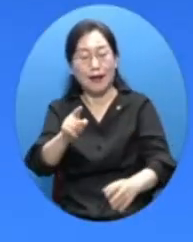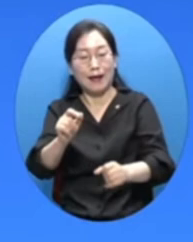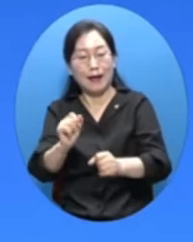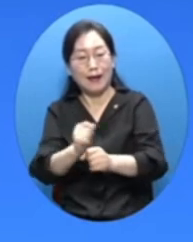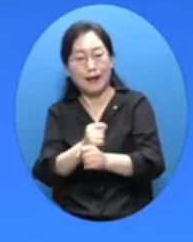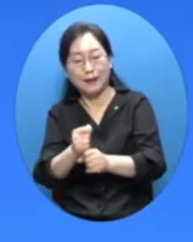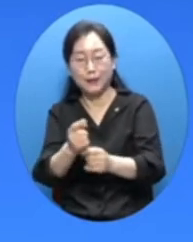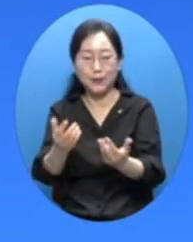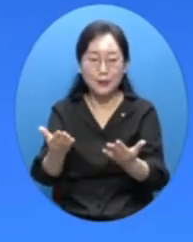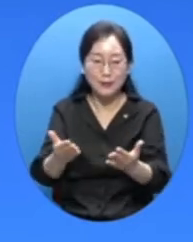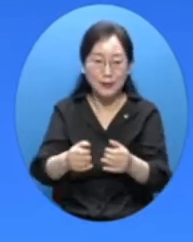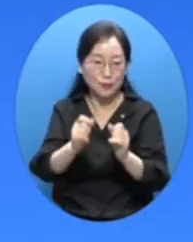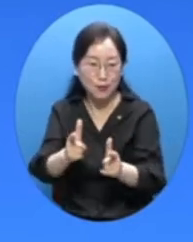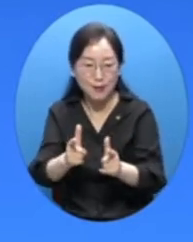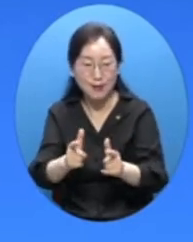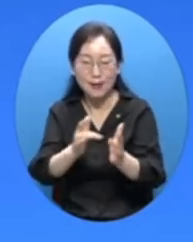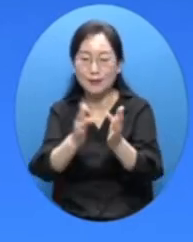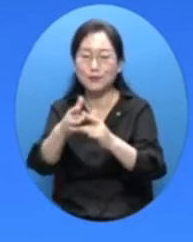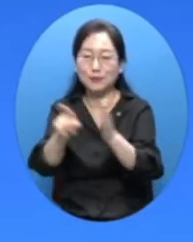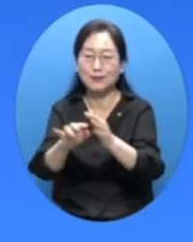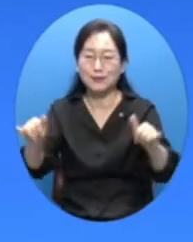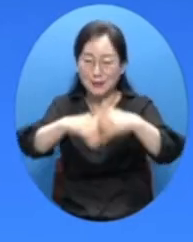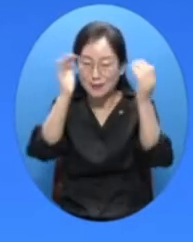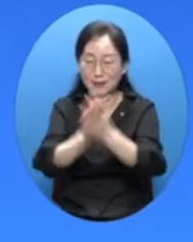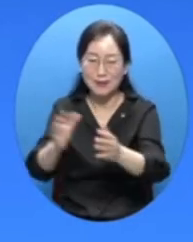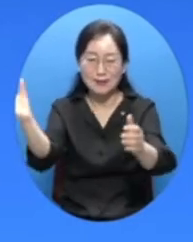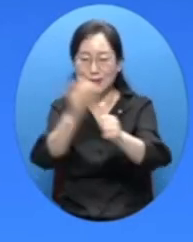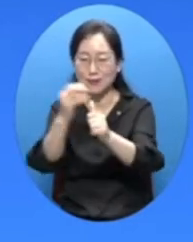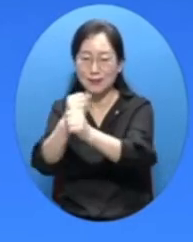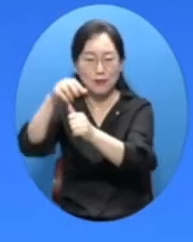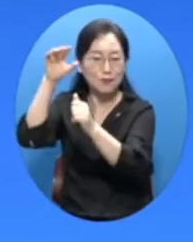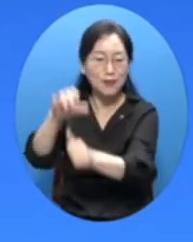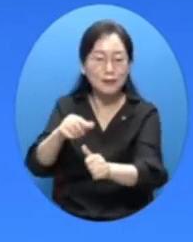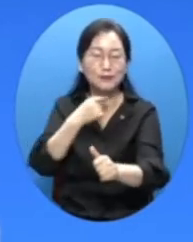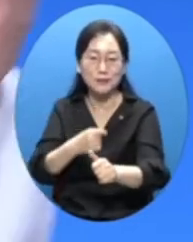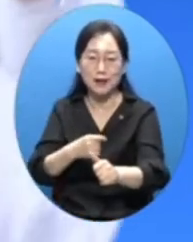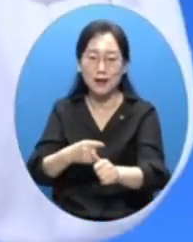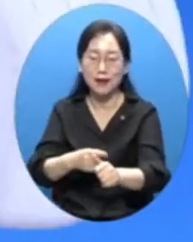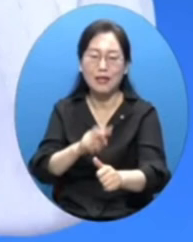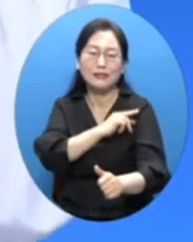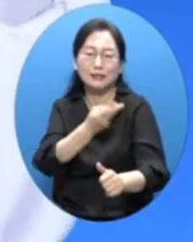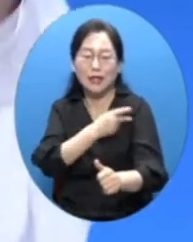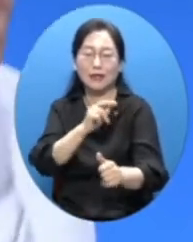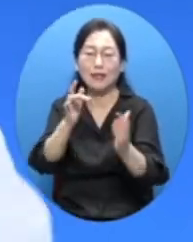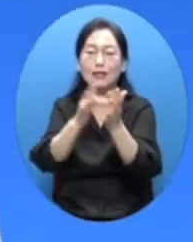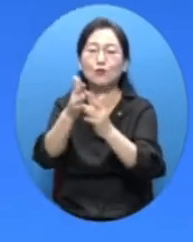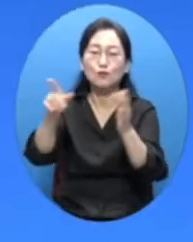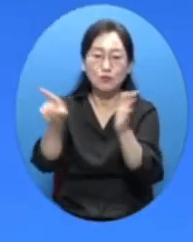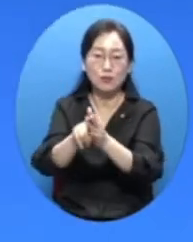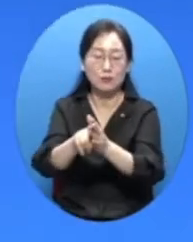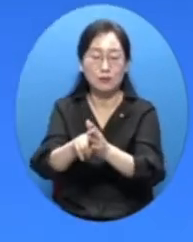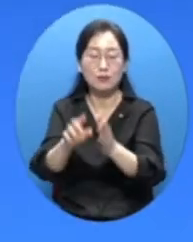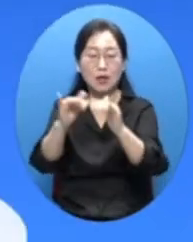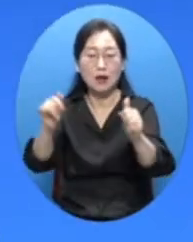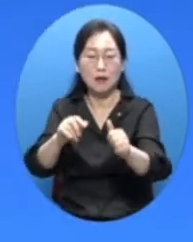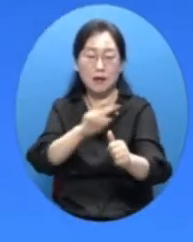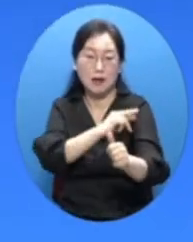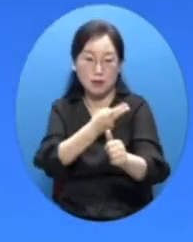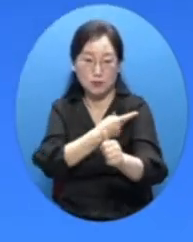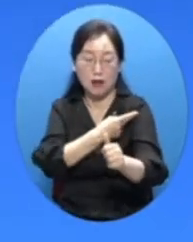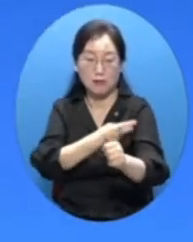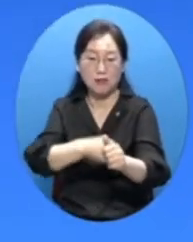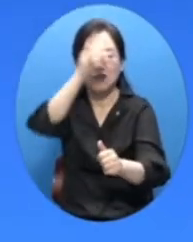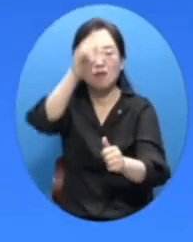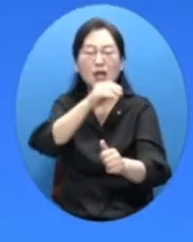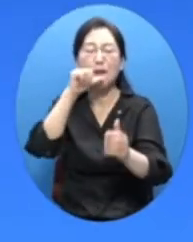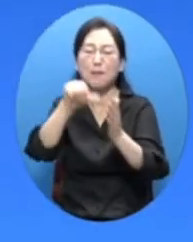잡아서 이 예수님 사람들 다 잡아놔야 되는데 그 사람들은 예수를 이단이라고 해서 십자가에 못 박아 죽였잖아요. 그런데 예수를 믿는